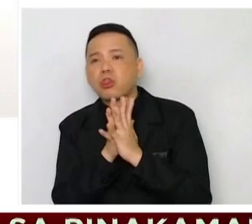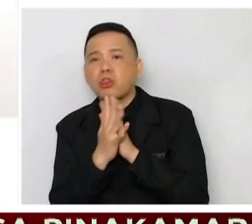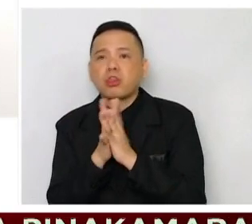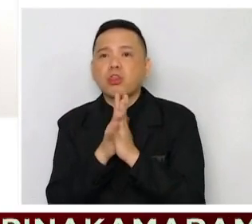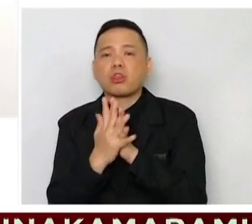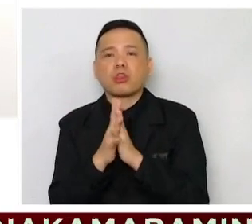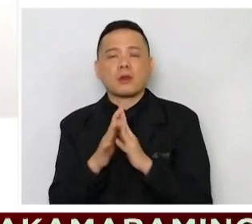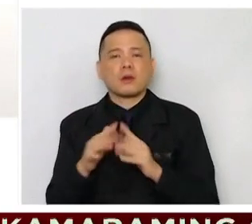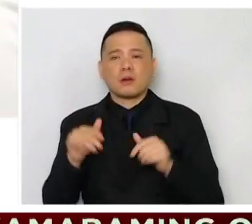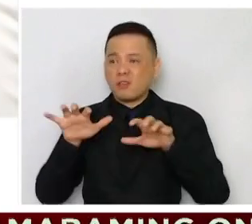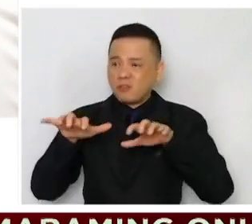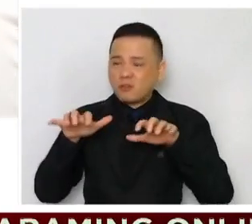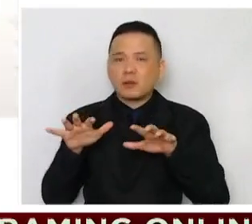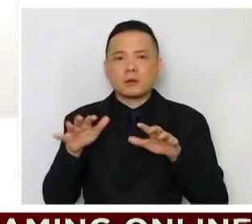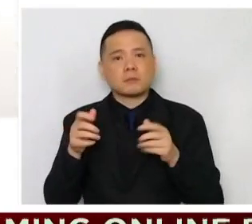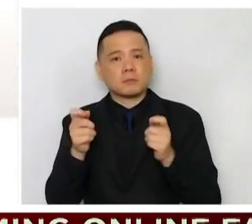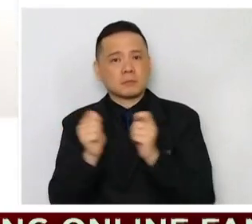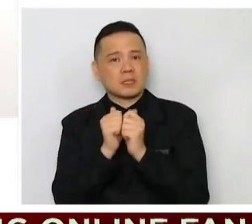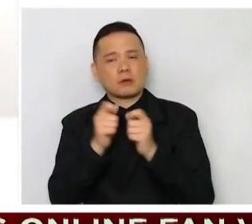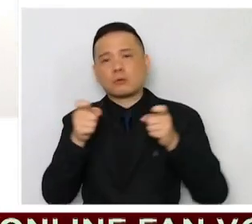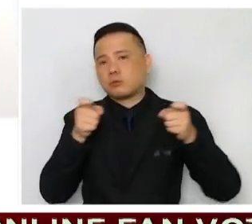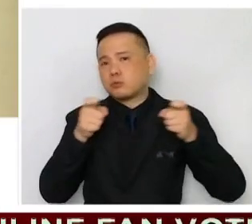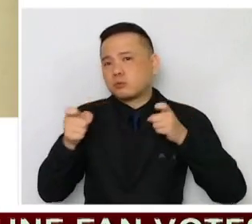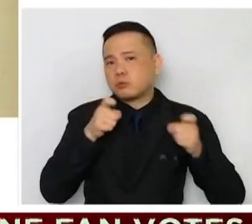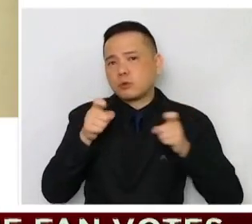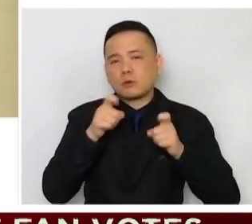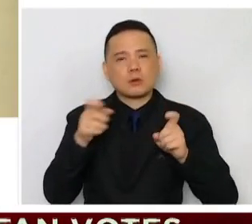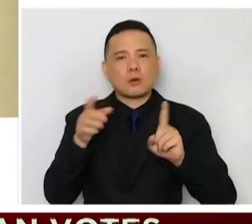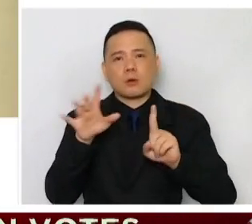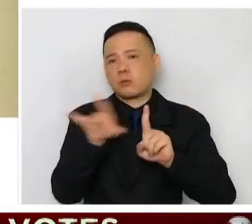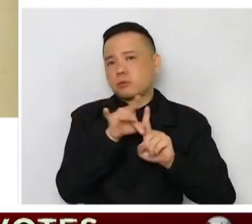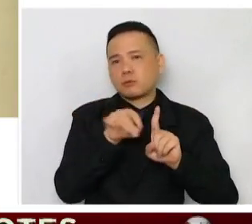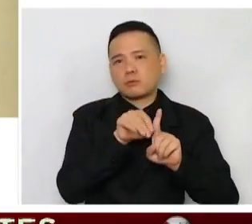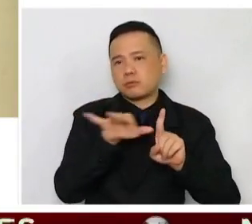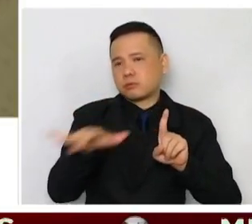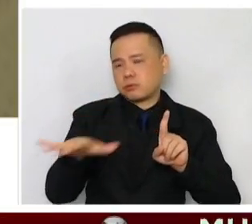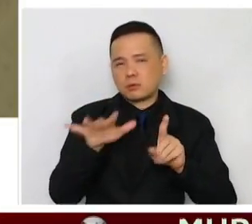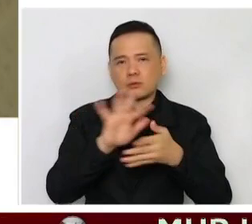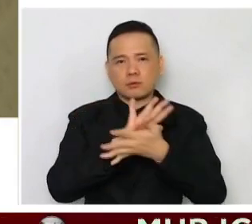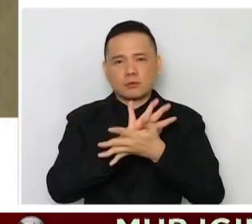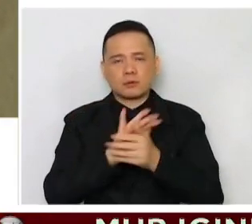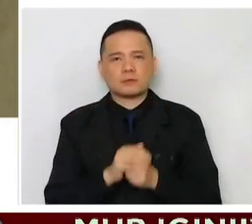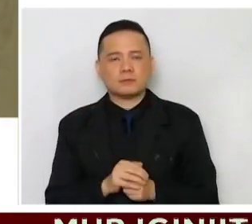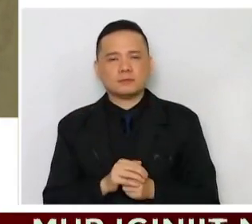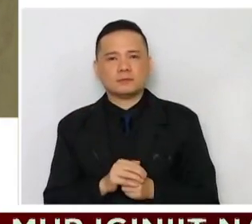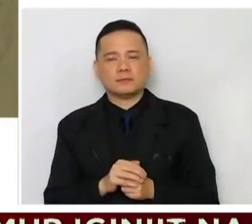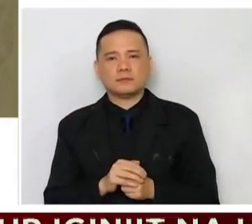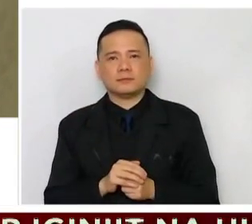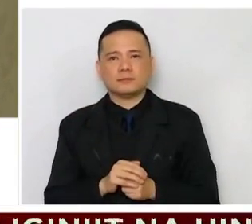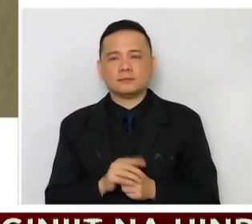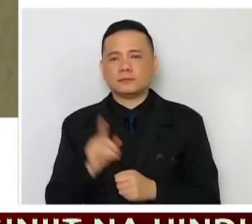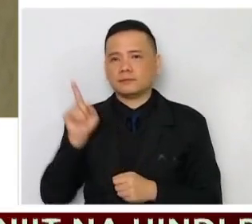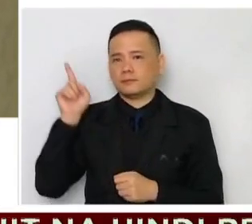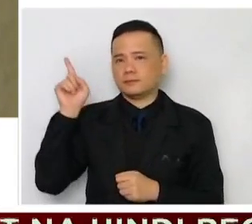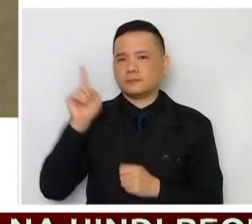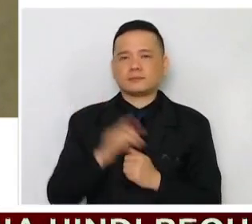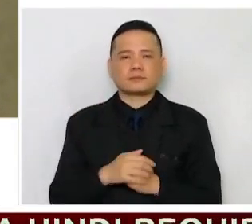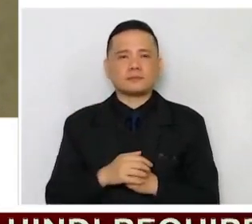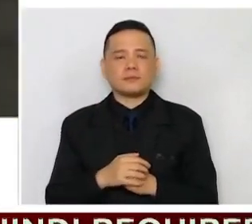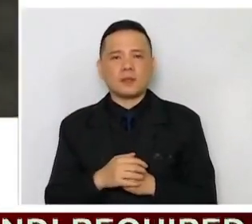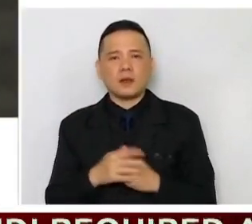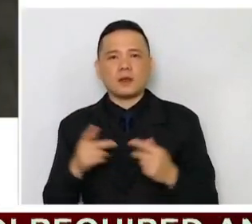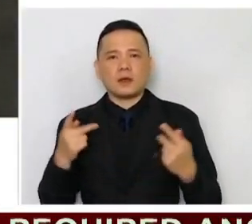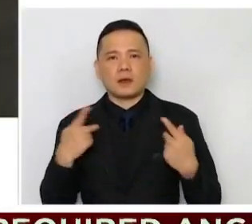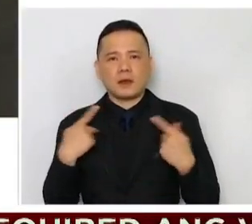nakokontrol yung pag-spread ng COVID. Nakakatulong pa rin po tayo. Lima lamang sina Alex at kasamang mga kapitbahay ng organizers ng